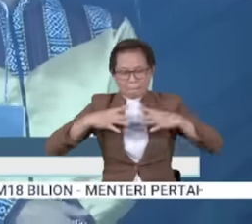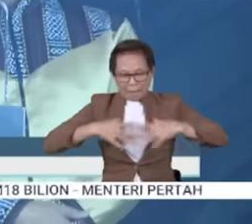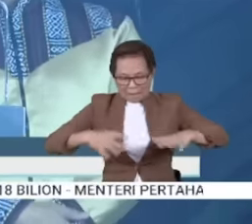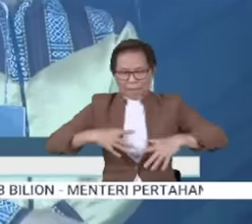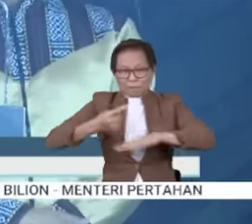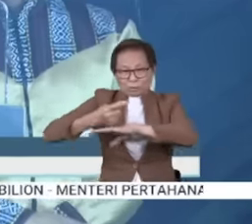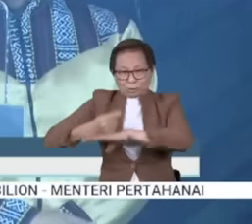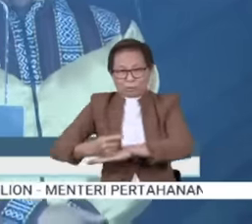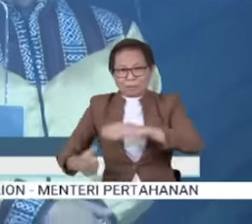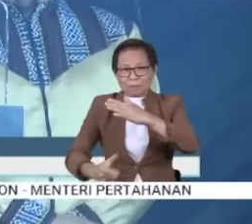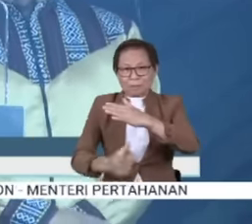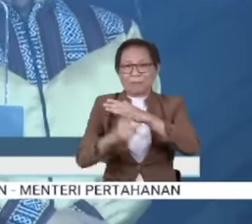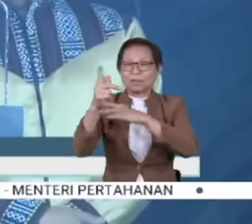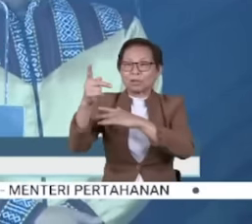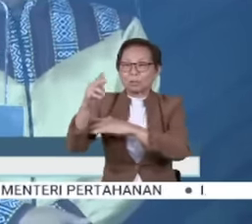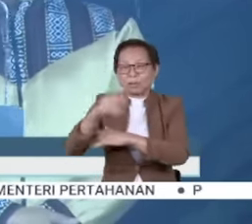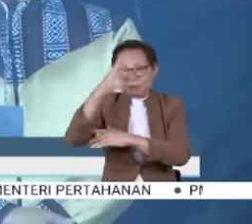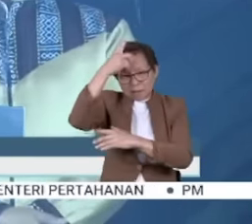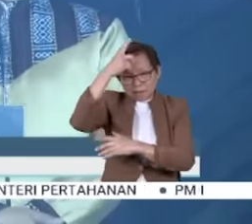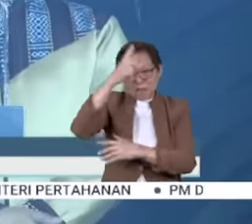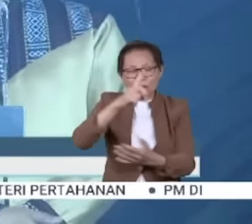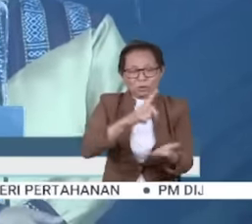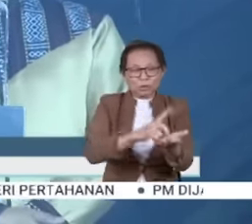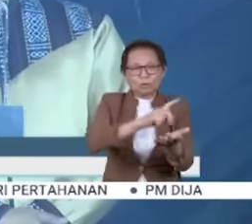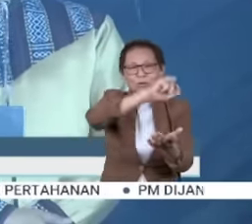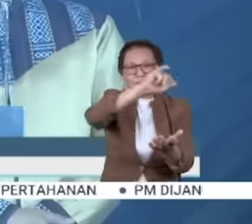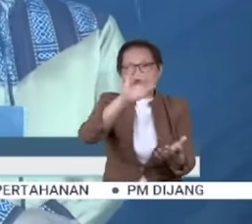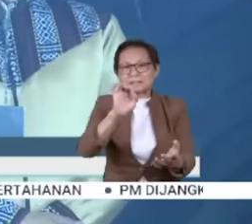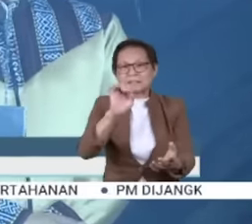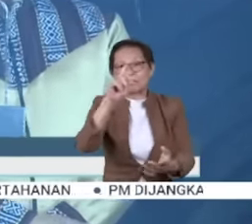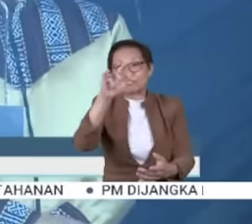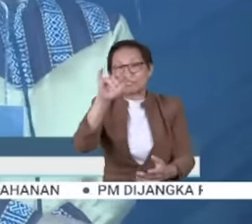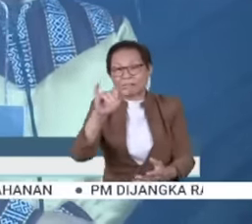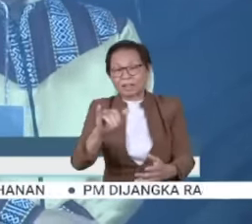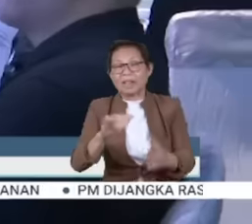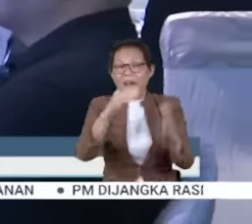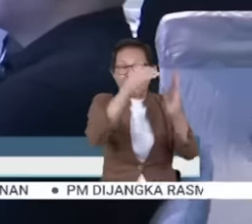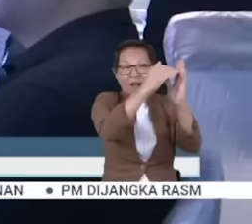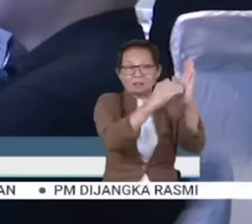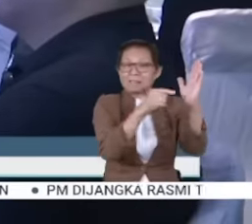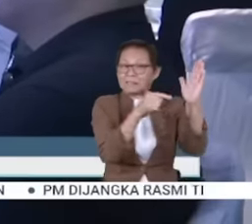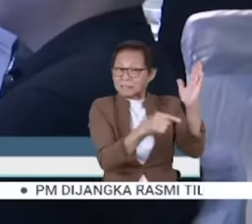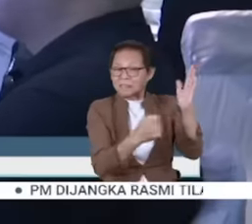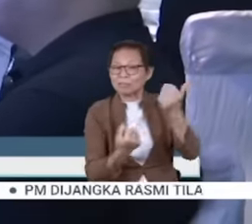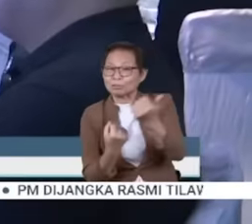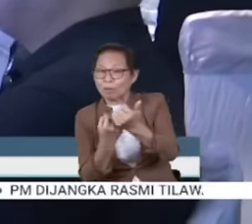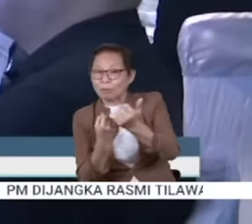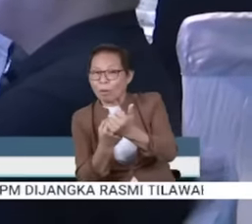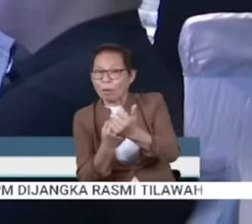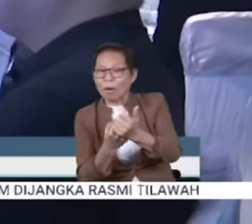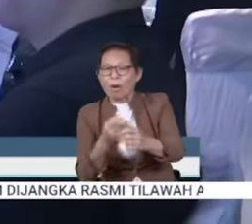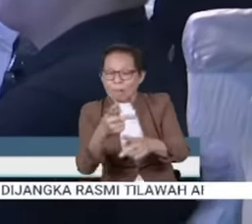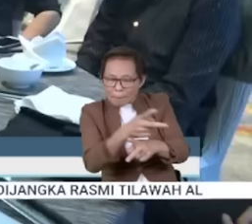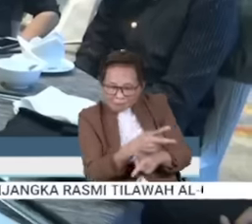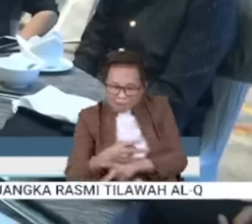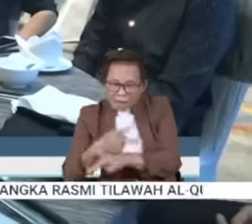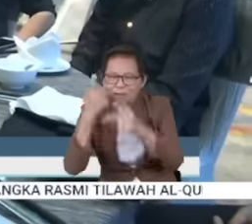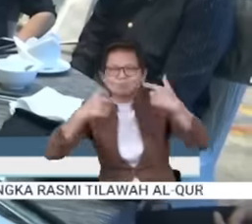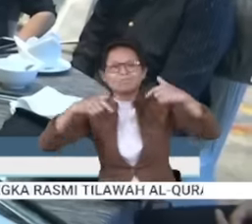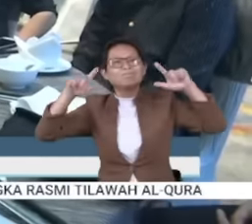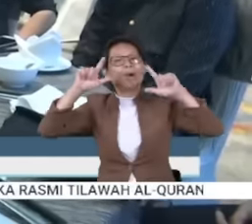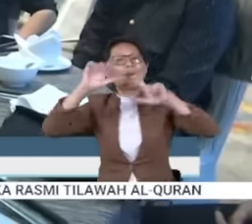menurut imbalan ketua menteri datosuwi Panglima dokter Jefri kittingan acara ini turut menyumbang kepada usaha memelihara dan